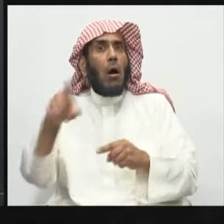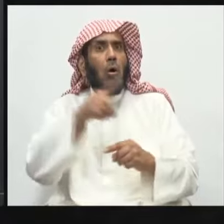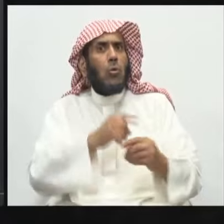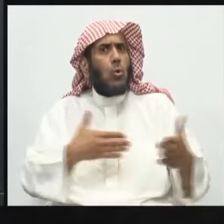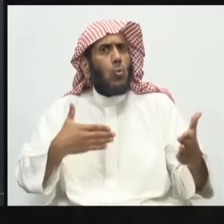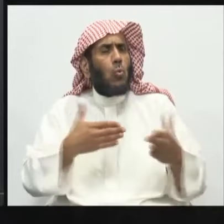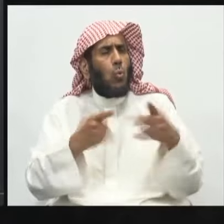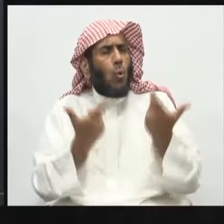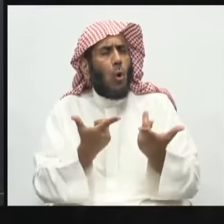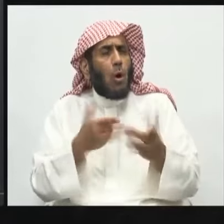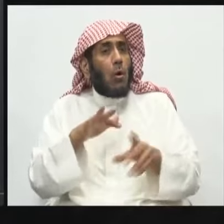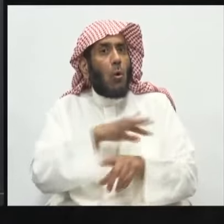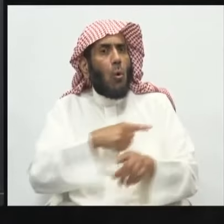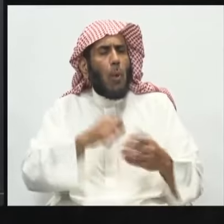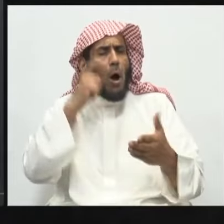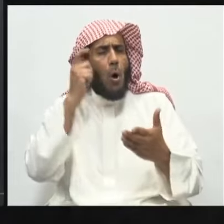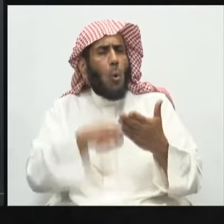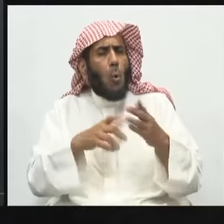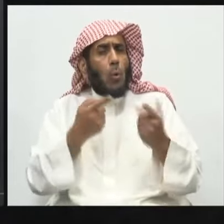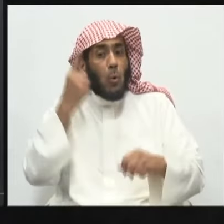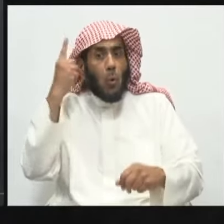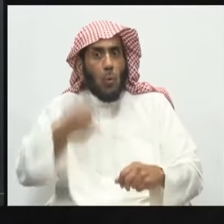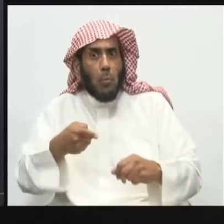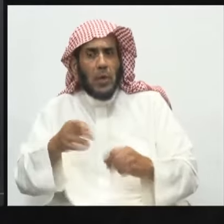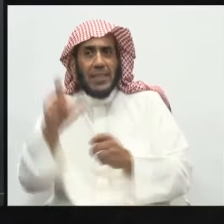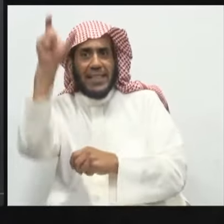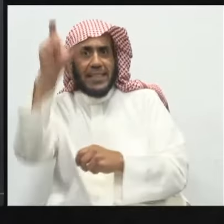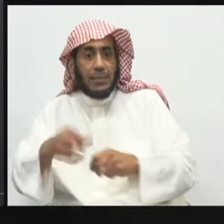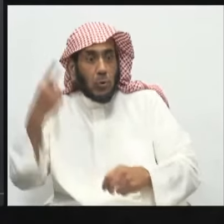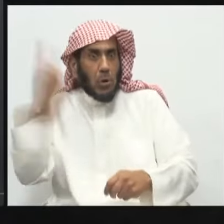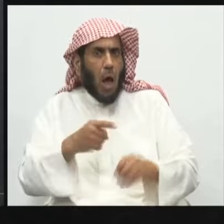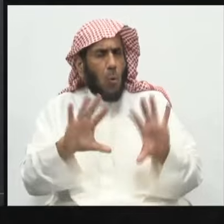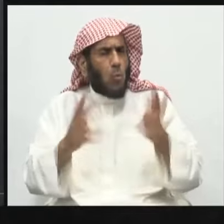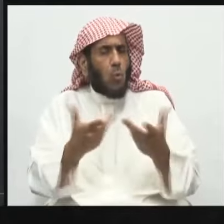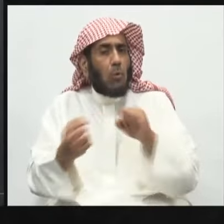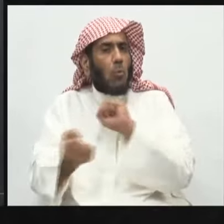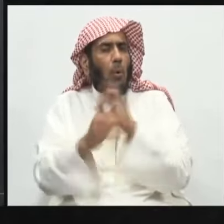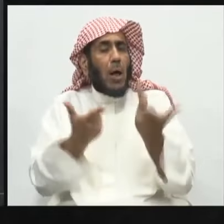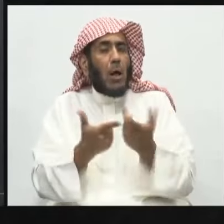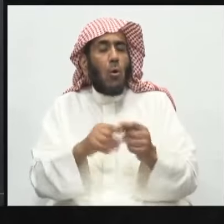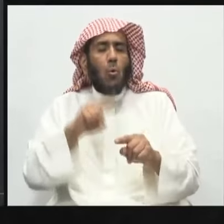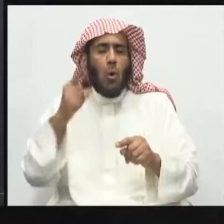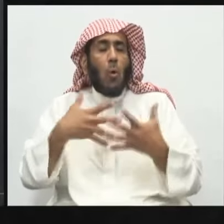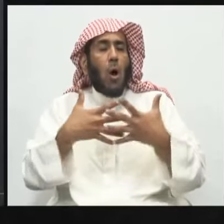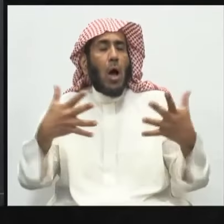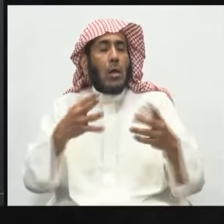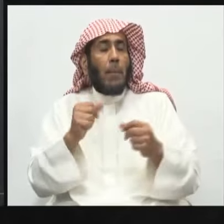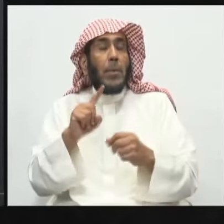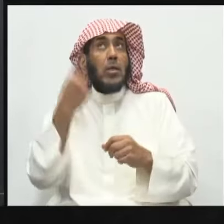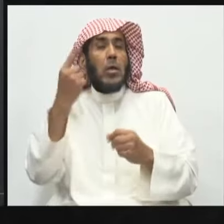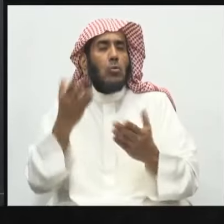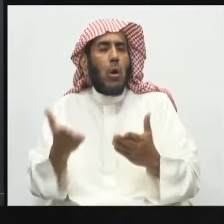اثره وما هي عقوبه الساحر كل هذا واكثر باذن الله سبحانه